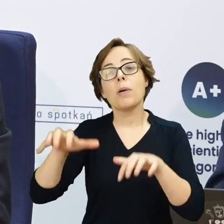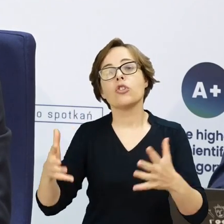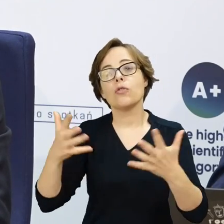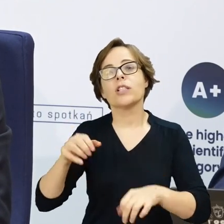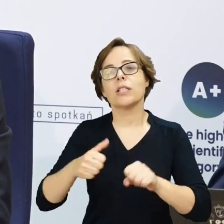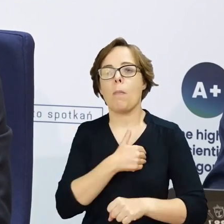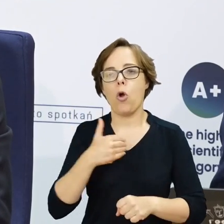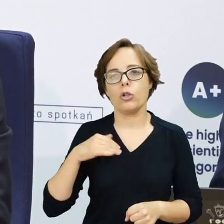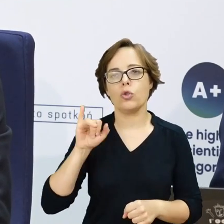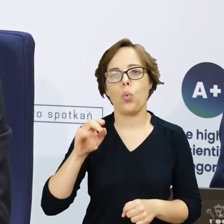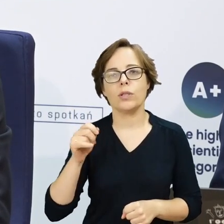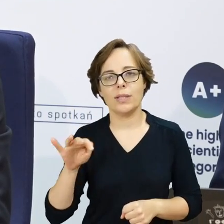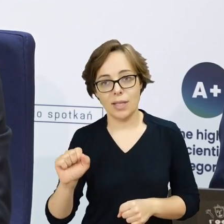dwa